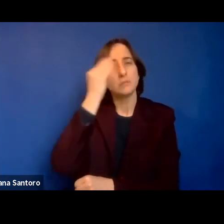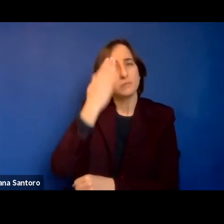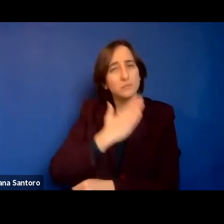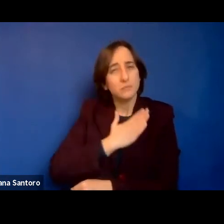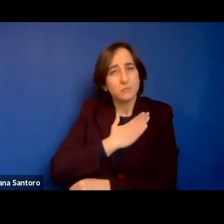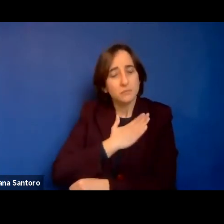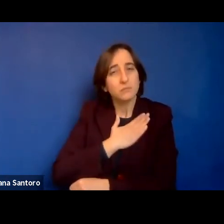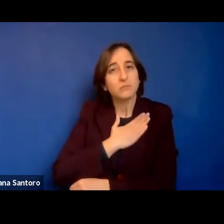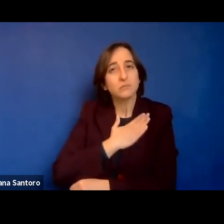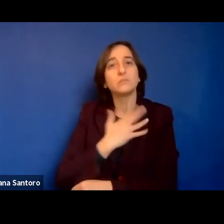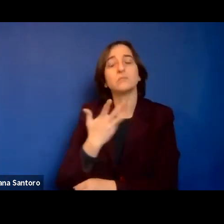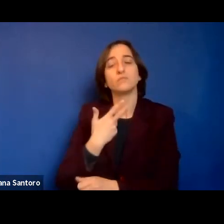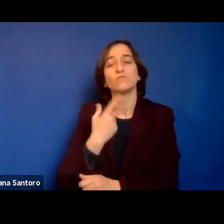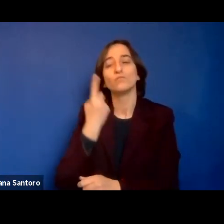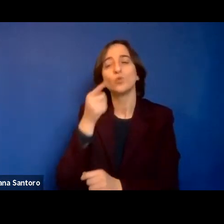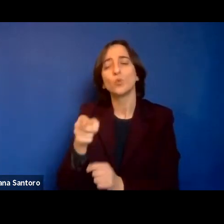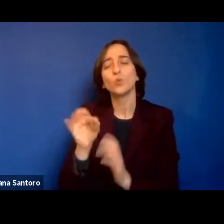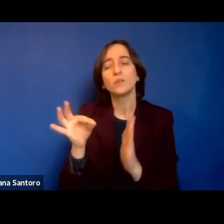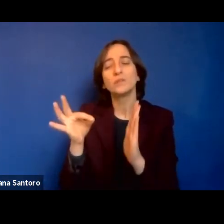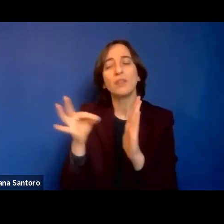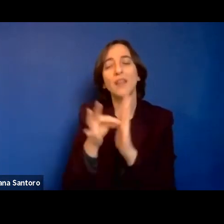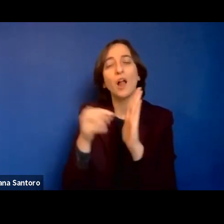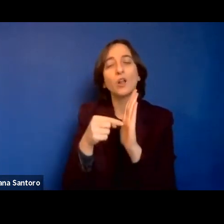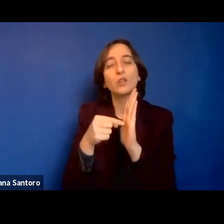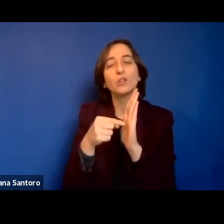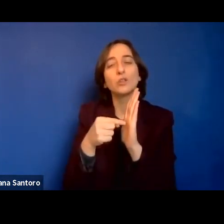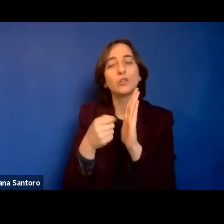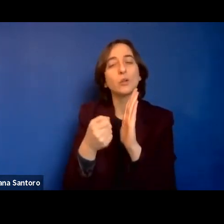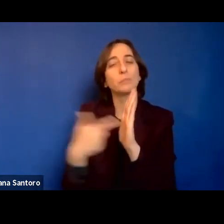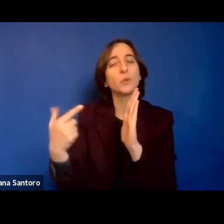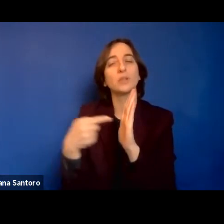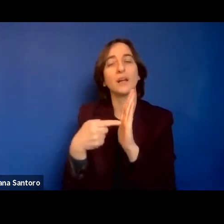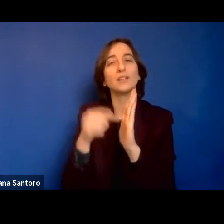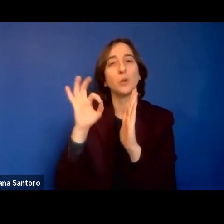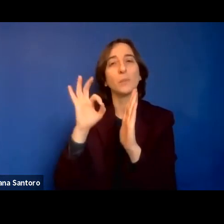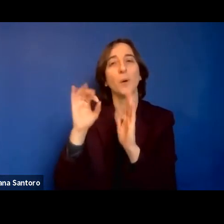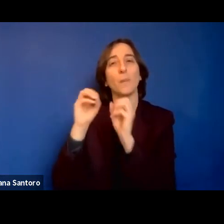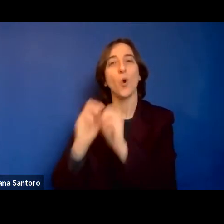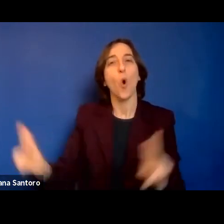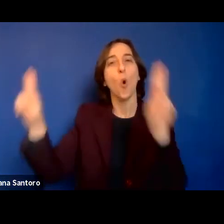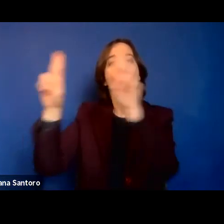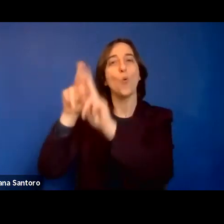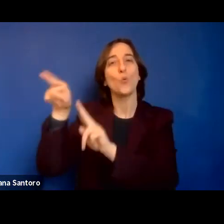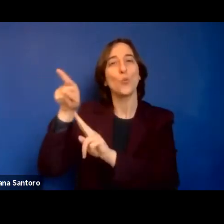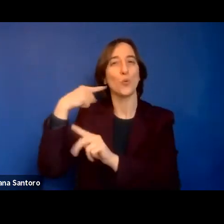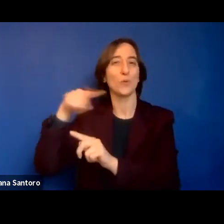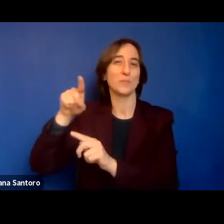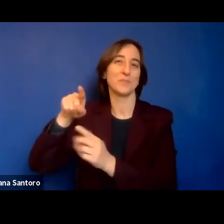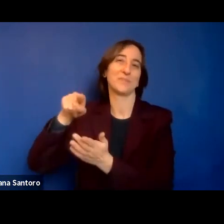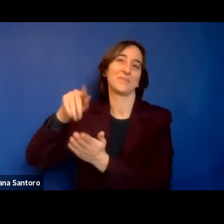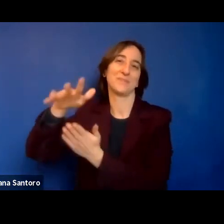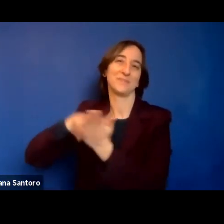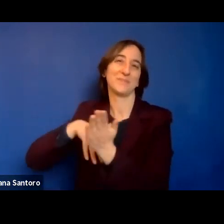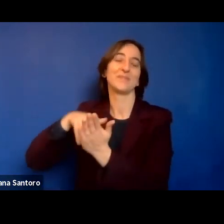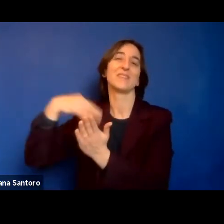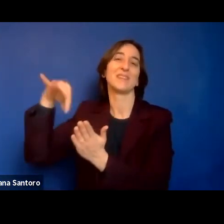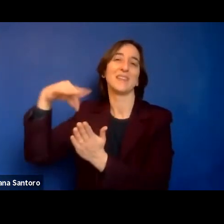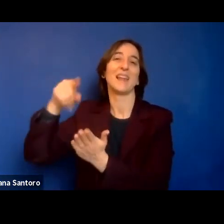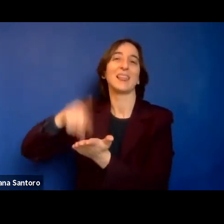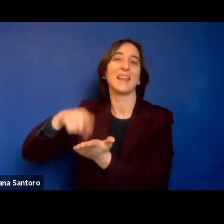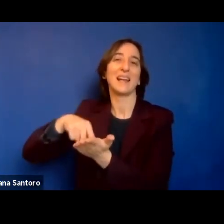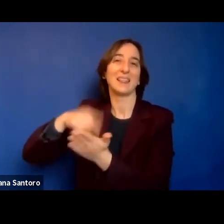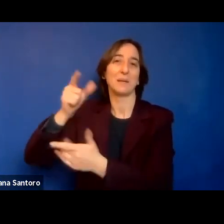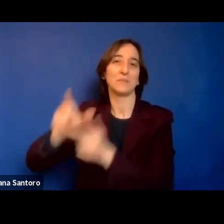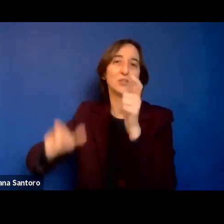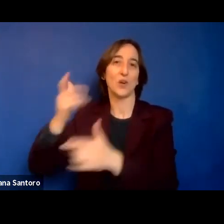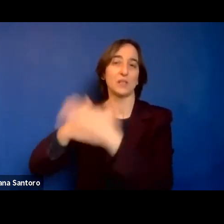che ci consegna anche la Convenzione ONU sui diritti delle persone con disabilità ed è quello della universalità. E cioè